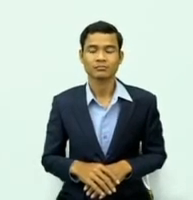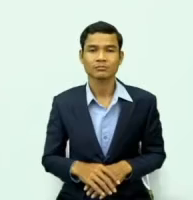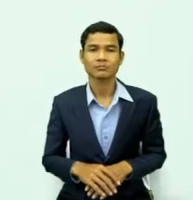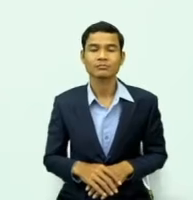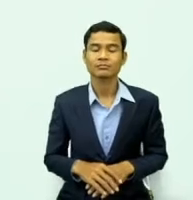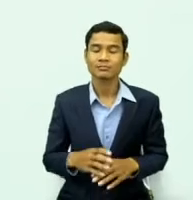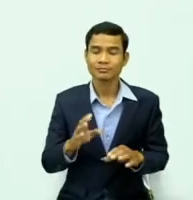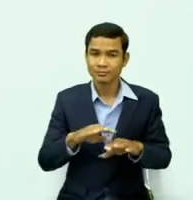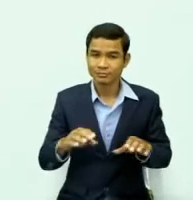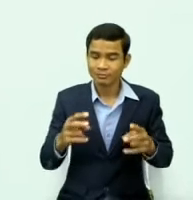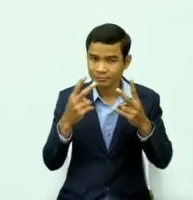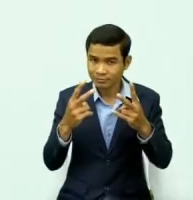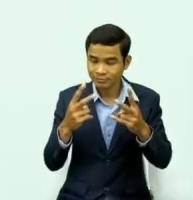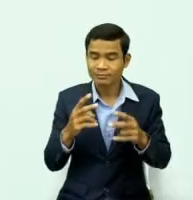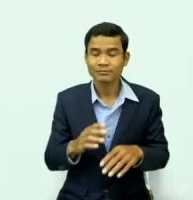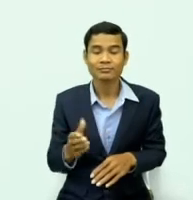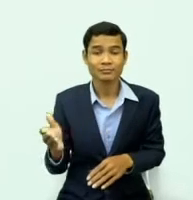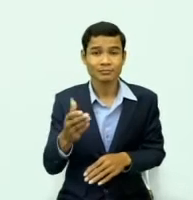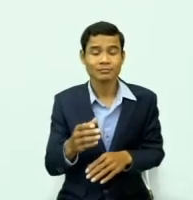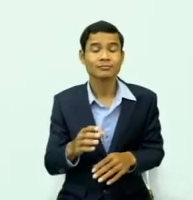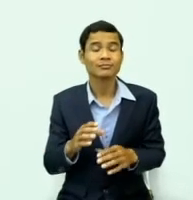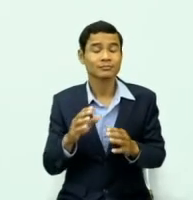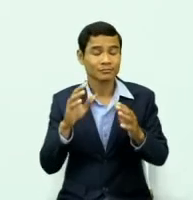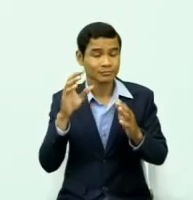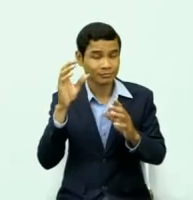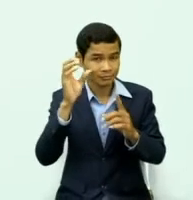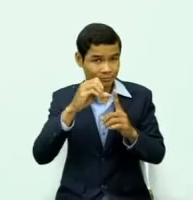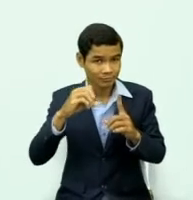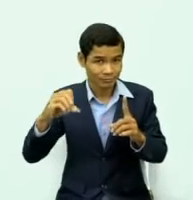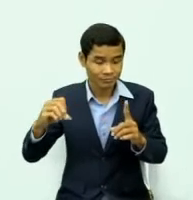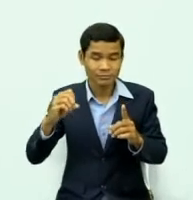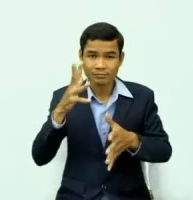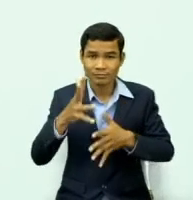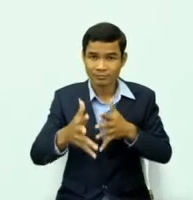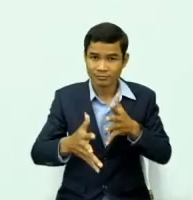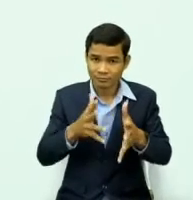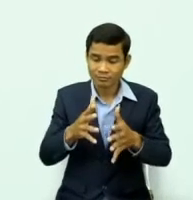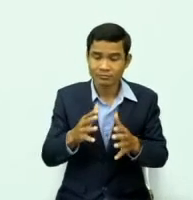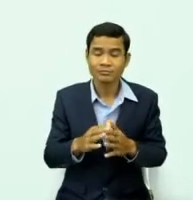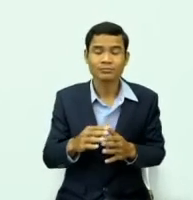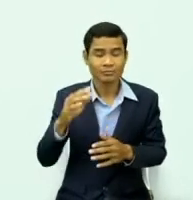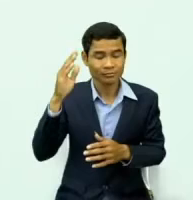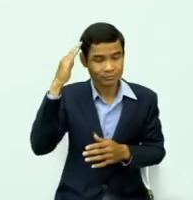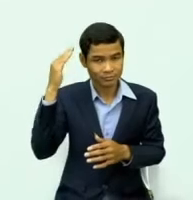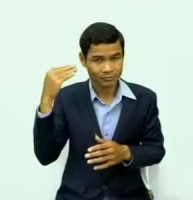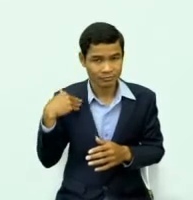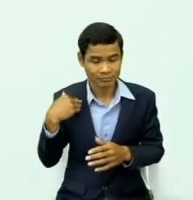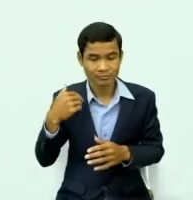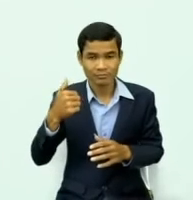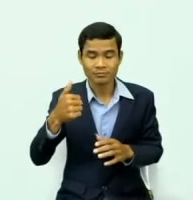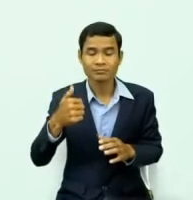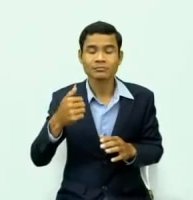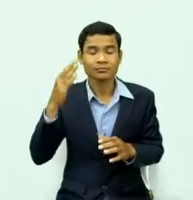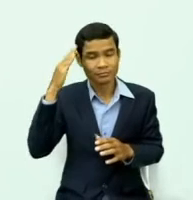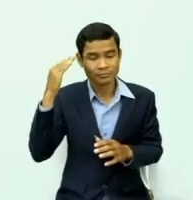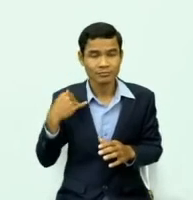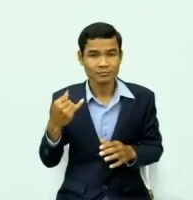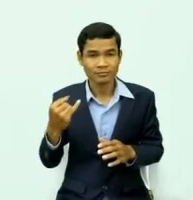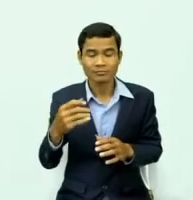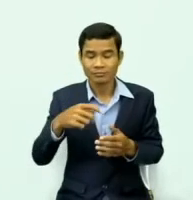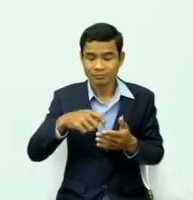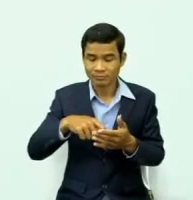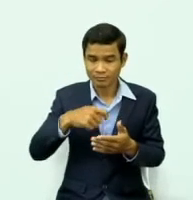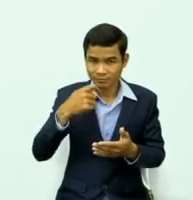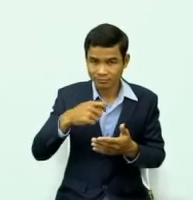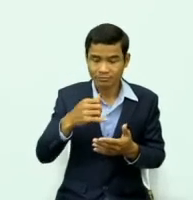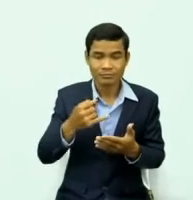chà cùng tin tôi cho mọi này cứ nhé nó cứ là bà này cứ dừng ăn thả ni rì nhâm mì chà